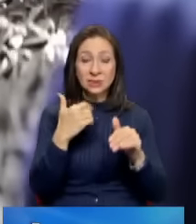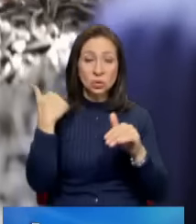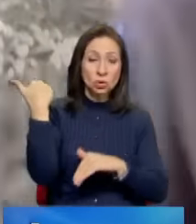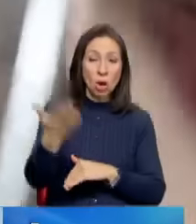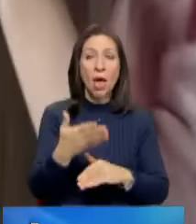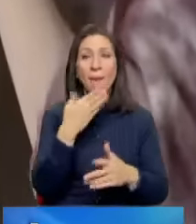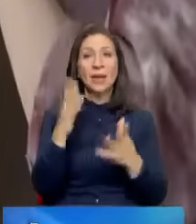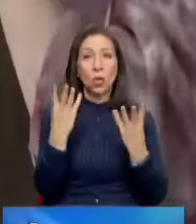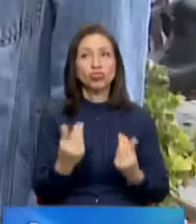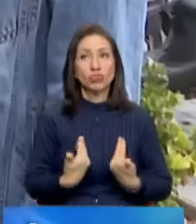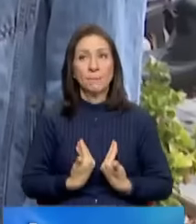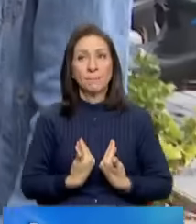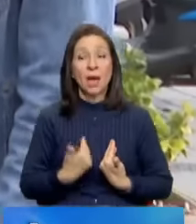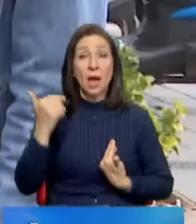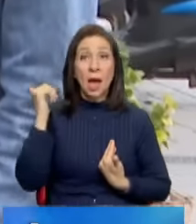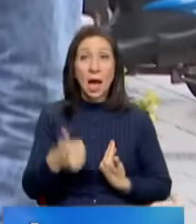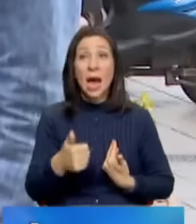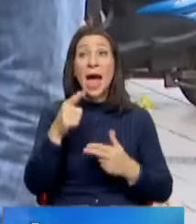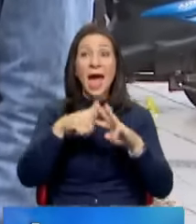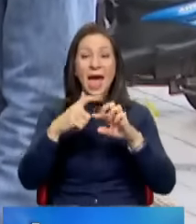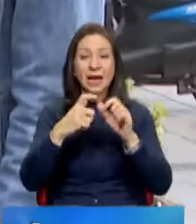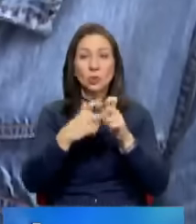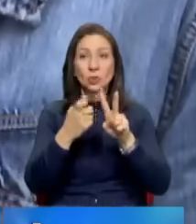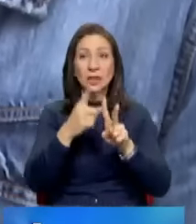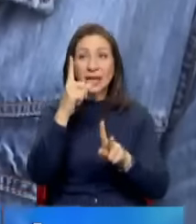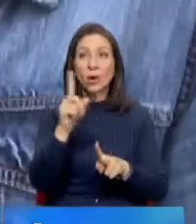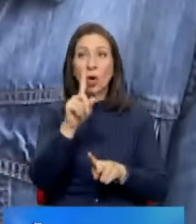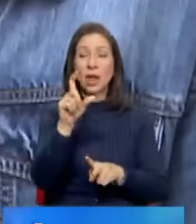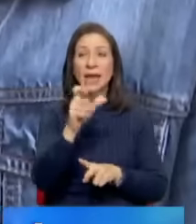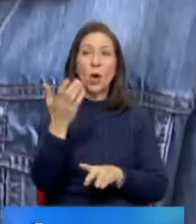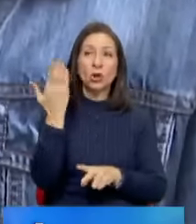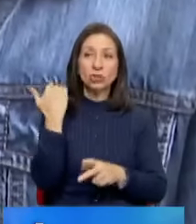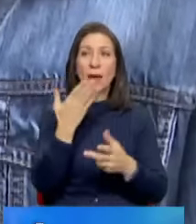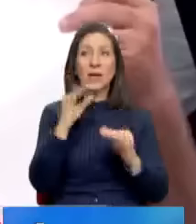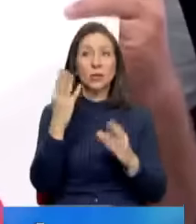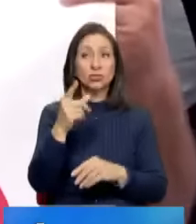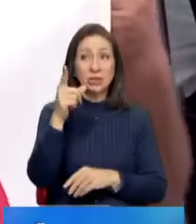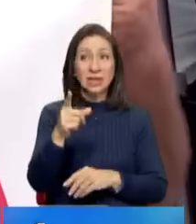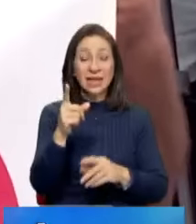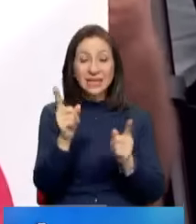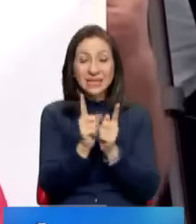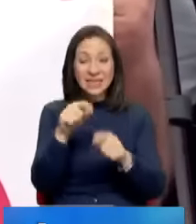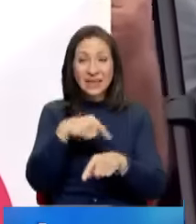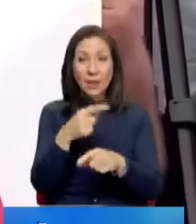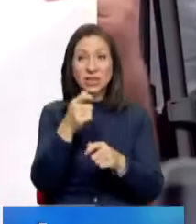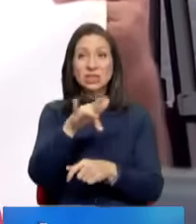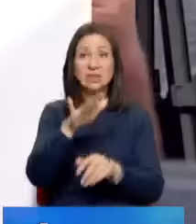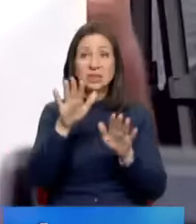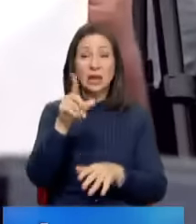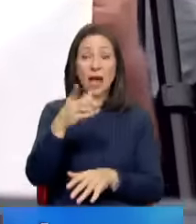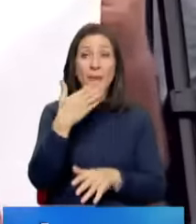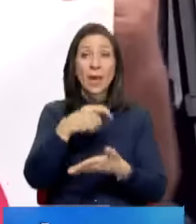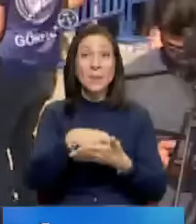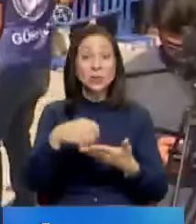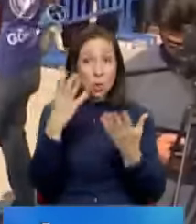sonra emekli olacağım. Ergün Balcı da ilk işine 10 ay önce başlasa emekli olacaktı. Kısa süre önce de işsiz kaldı.